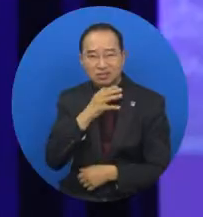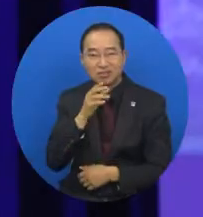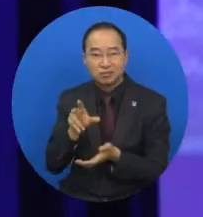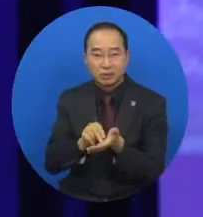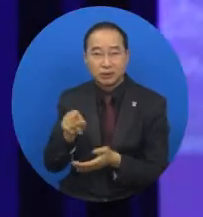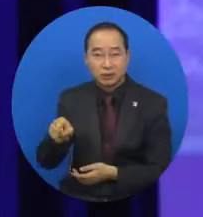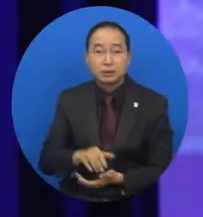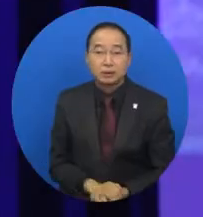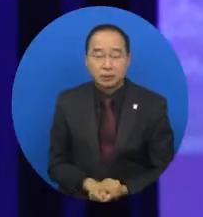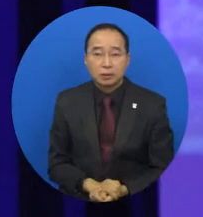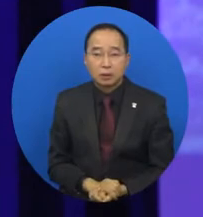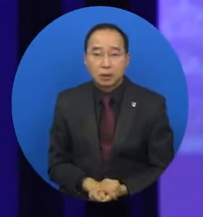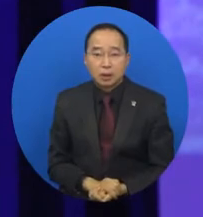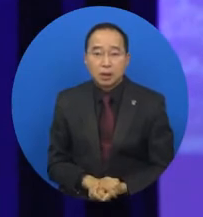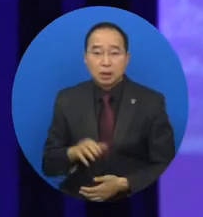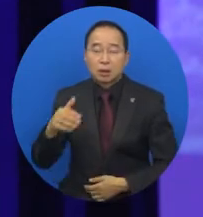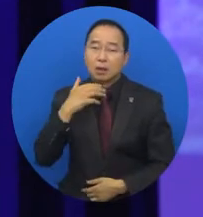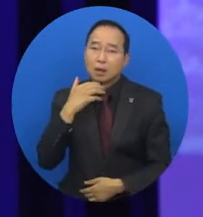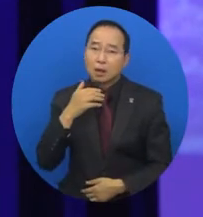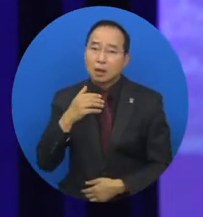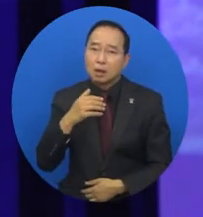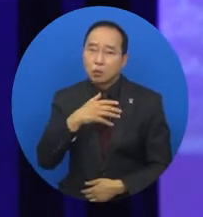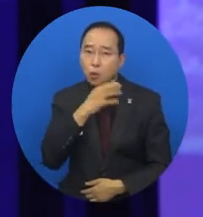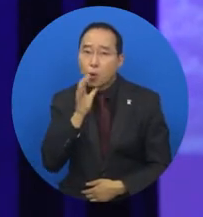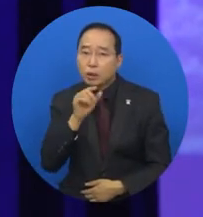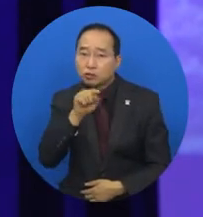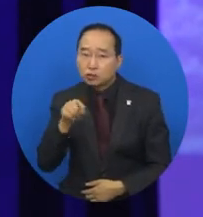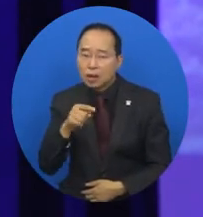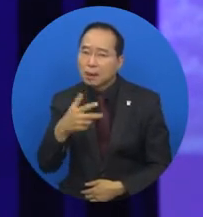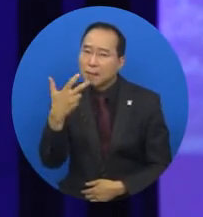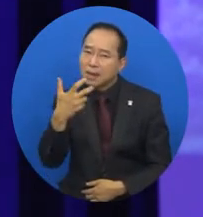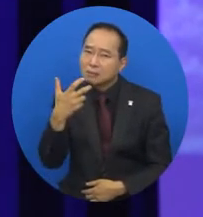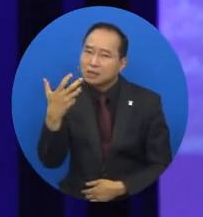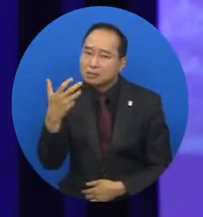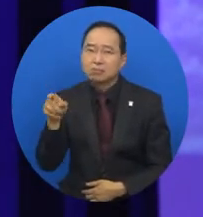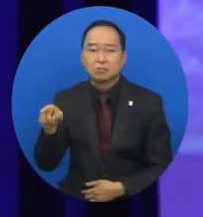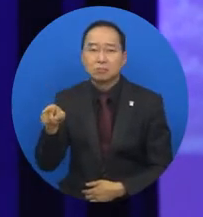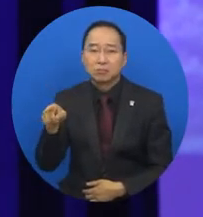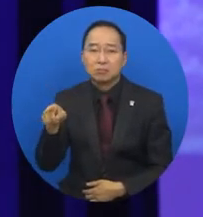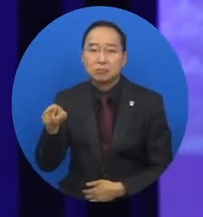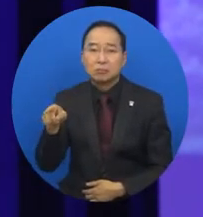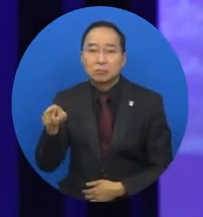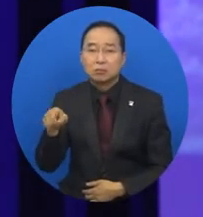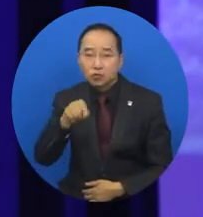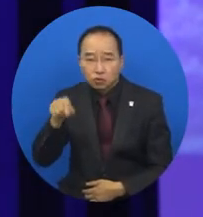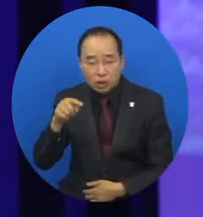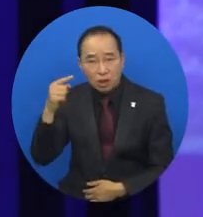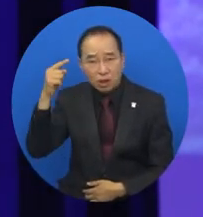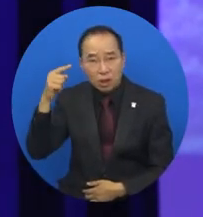합니다. 그런데 가장 퍼센테이지가 높은 게 뇌졸중인